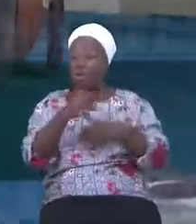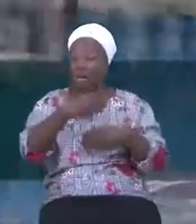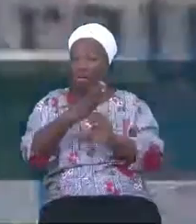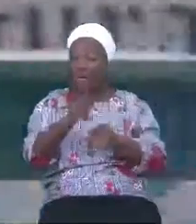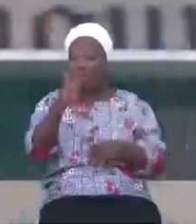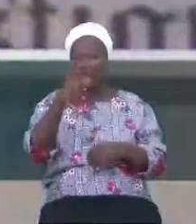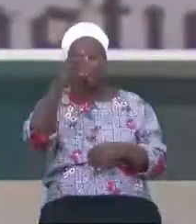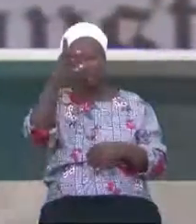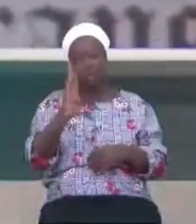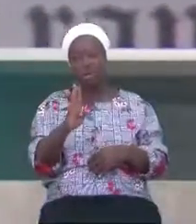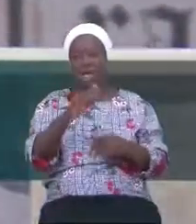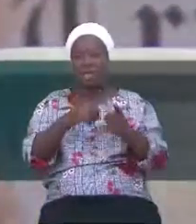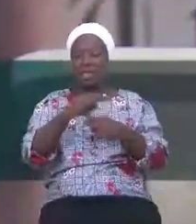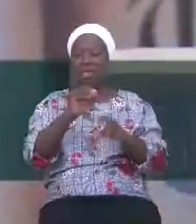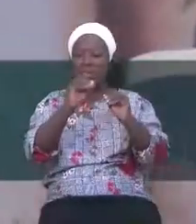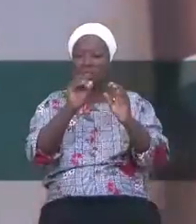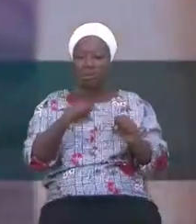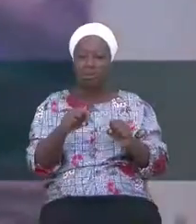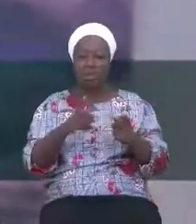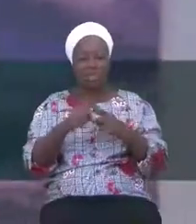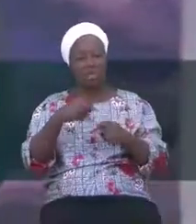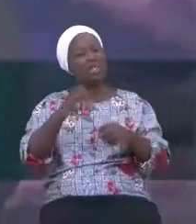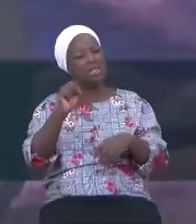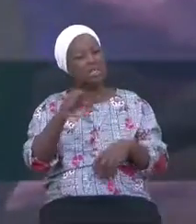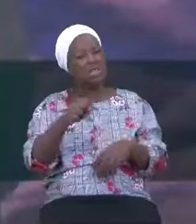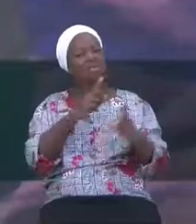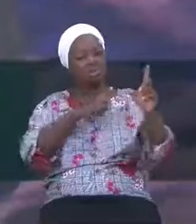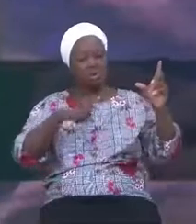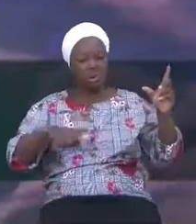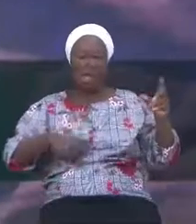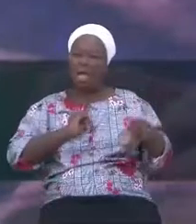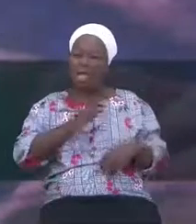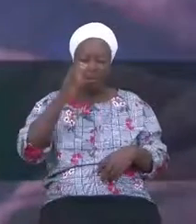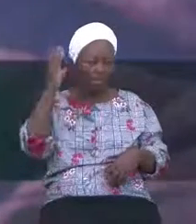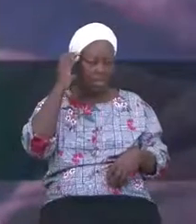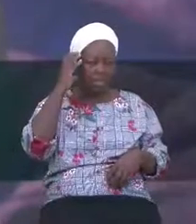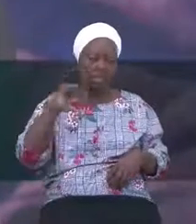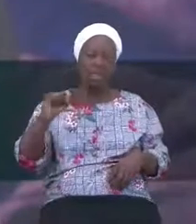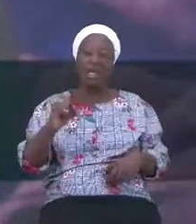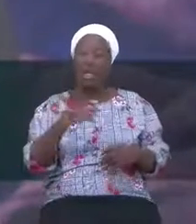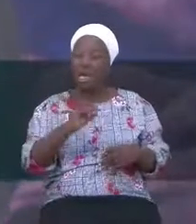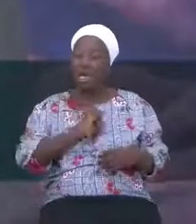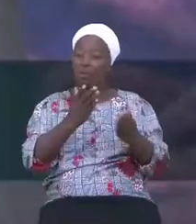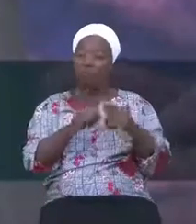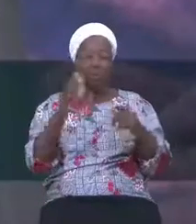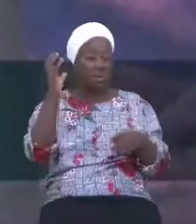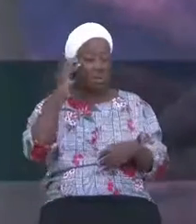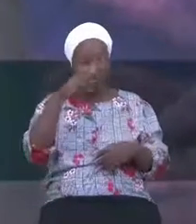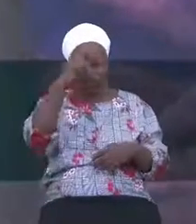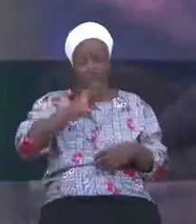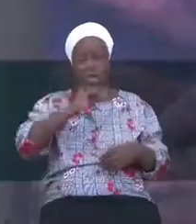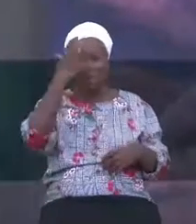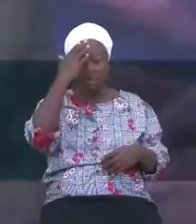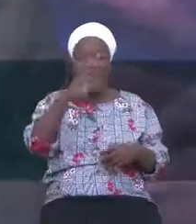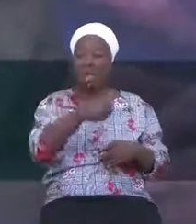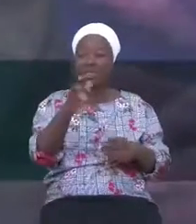Dieu et qui sont enseignables et qui disent « Oui Seigneur, j'écoute, je veux entendre parce que je sais